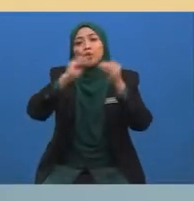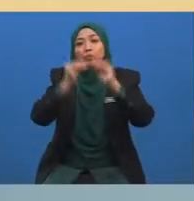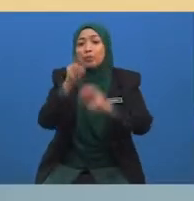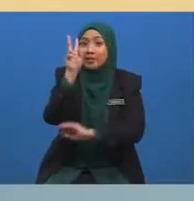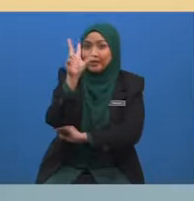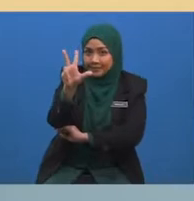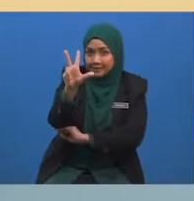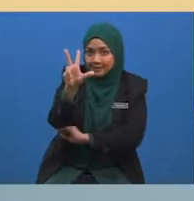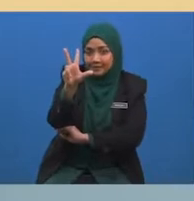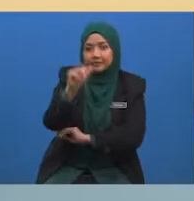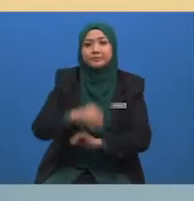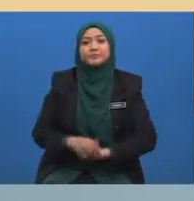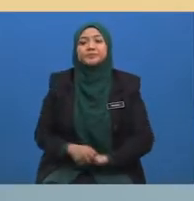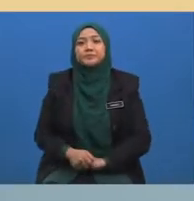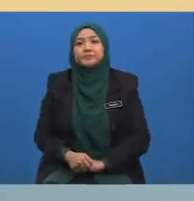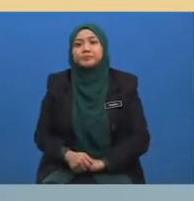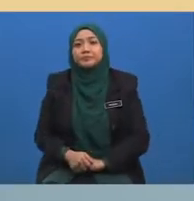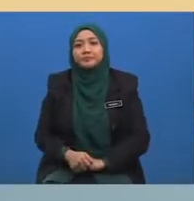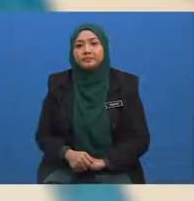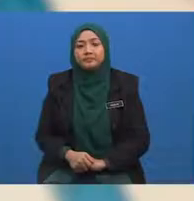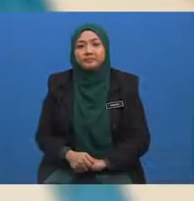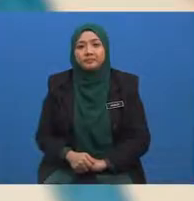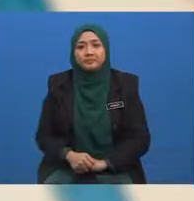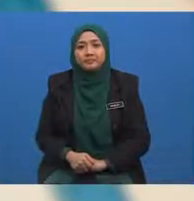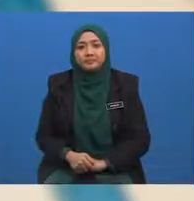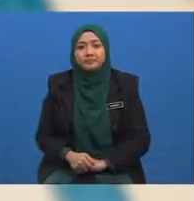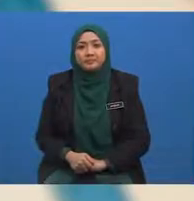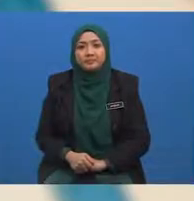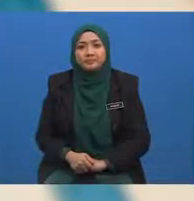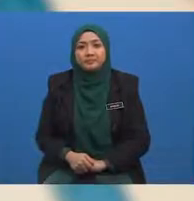seterusnya, iaitu contoh yang ketiga.